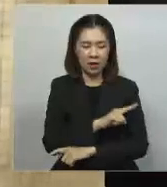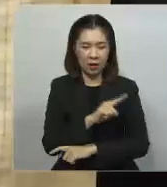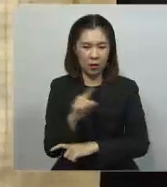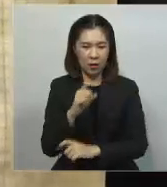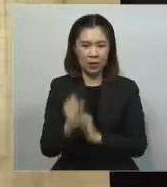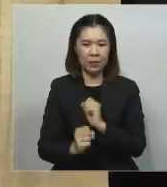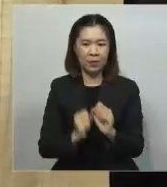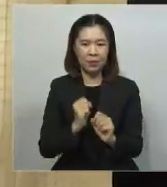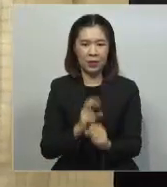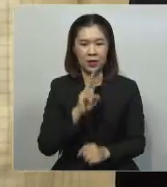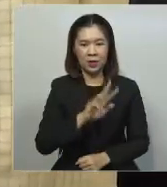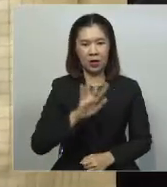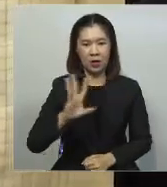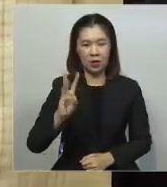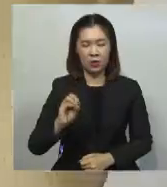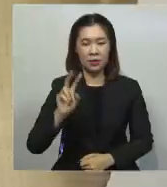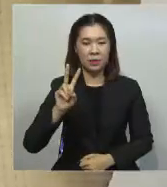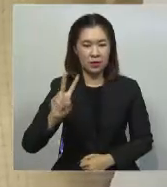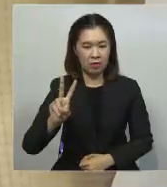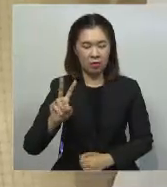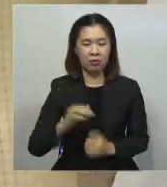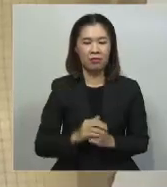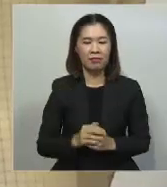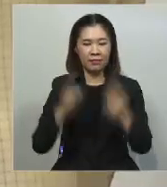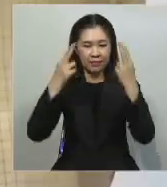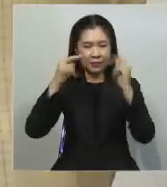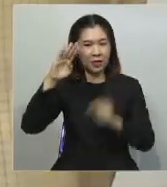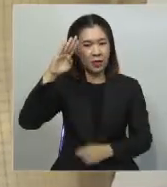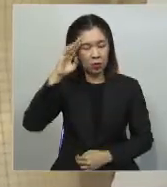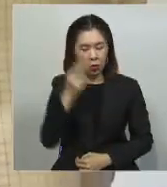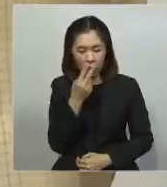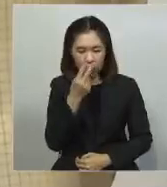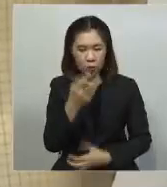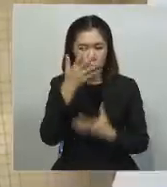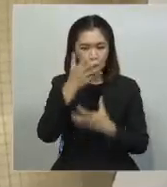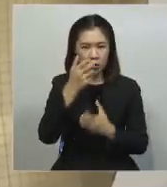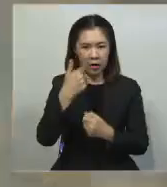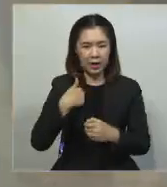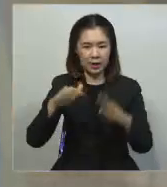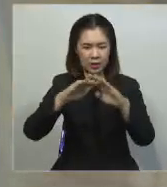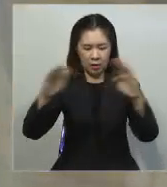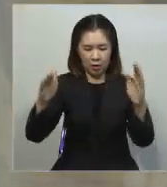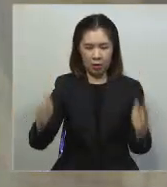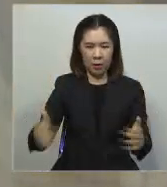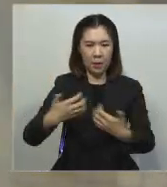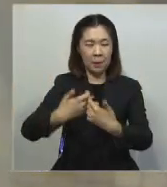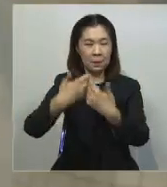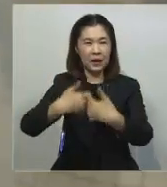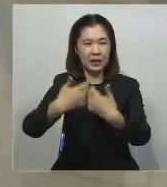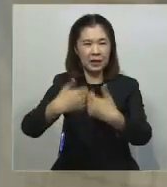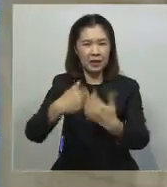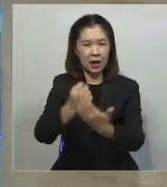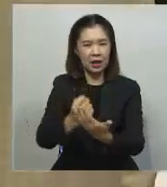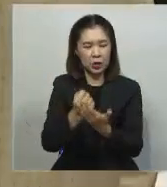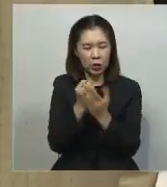ำปี2562มาจัดแสดงโดยนายกรัฐมนตรีให้ความสนใจเครื่องฟอกอากาศที่สามารถกรองฝุ่นละอองขนาด